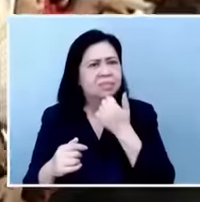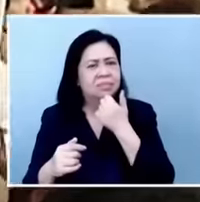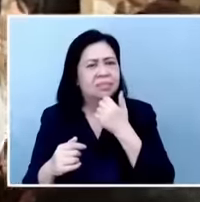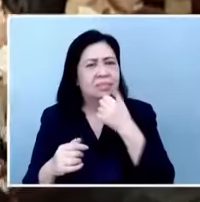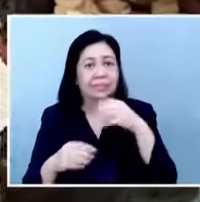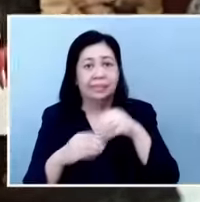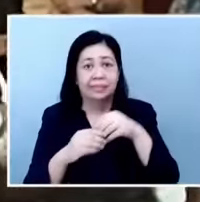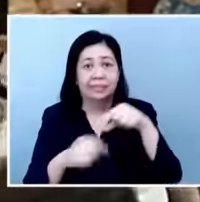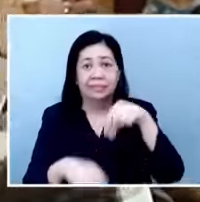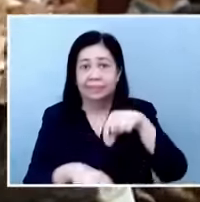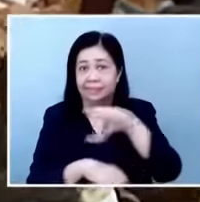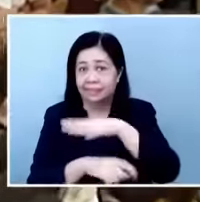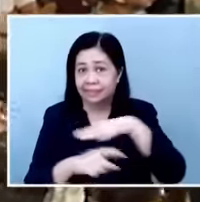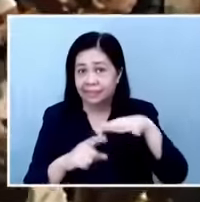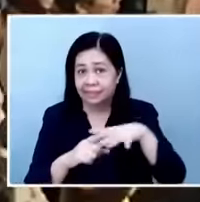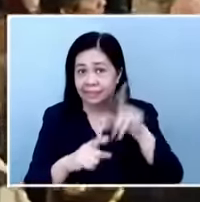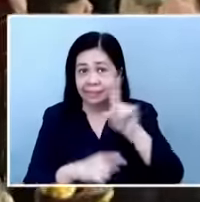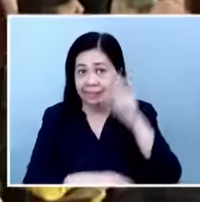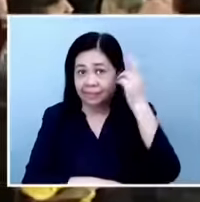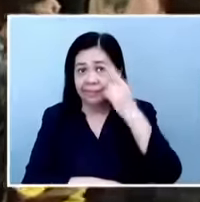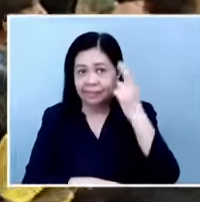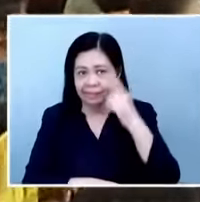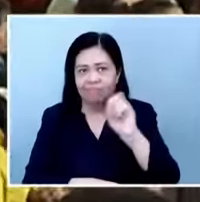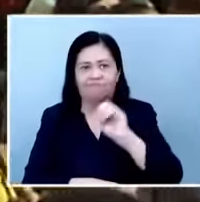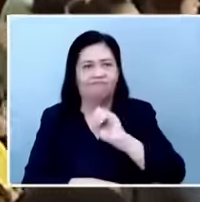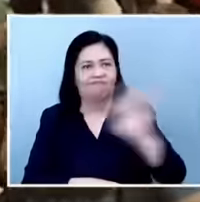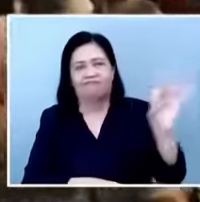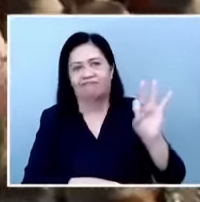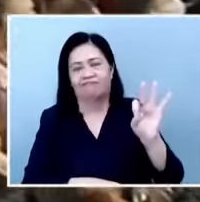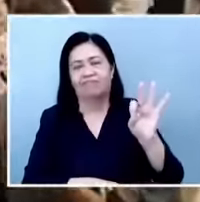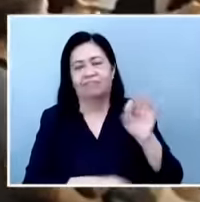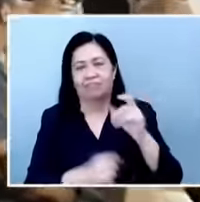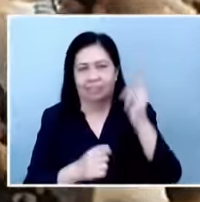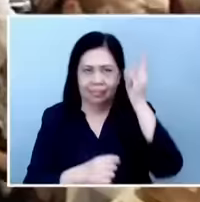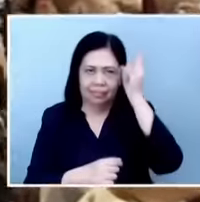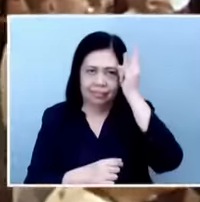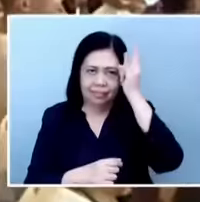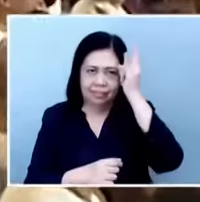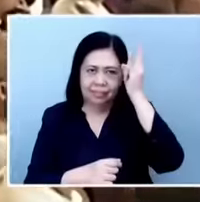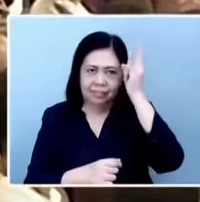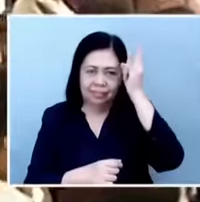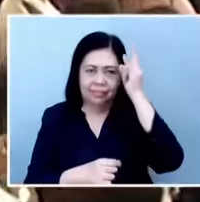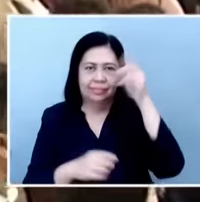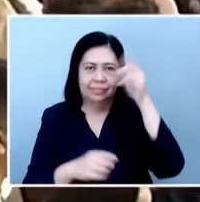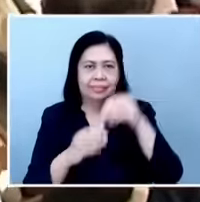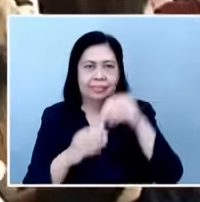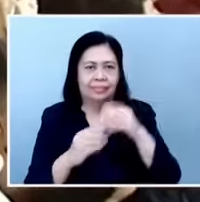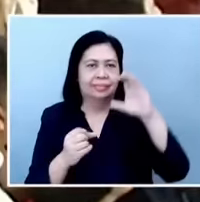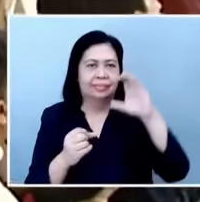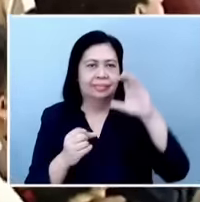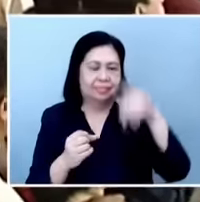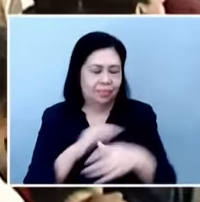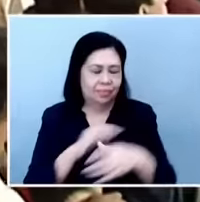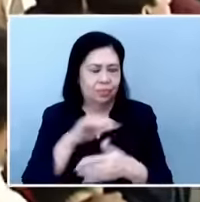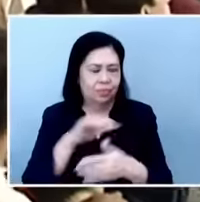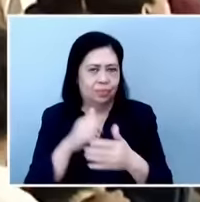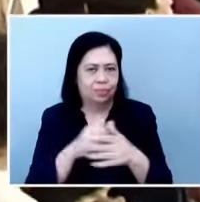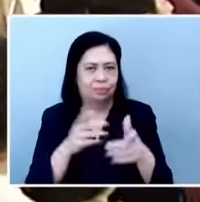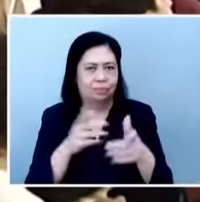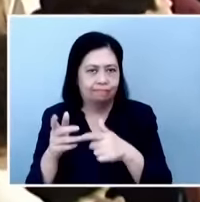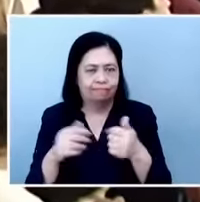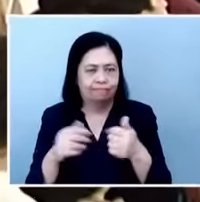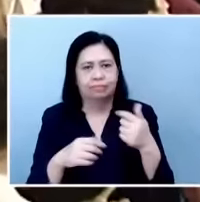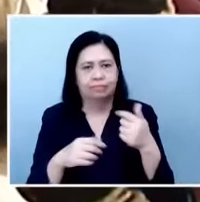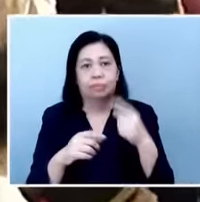Quiapo Church, ang dahilan po ay pinutol muna ang signal ng cellphone ng ating mga otoridad